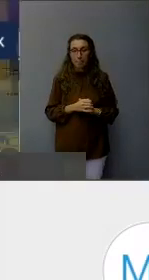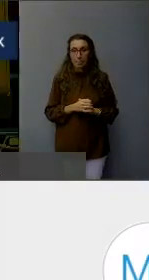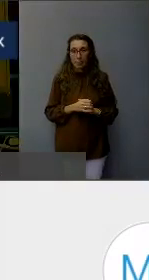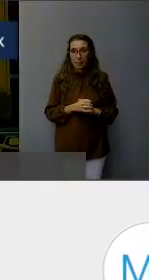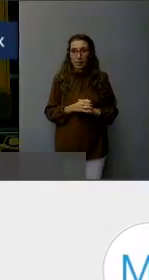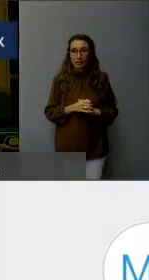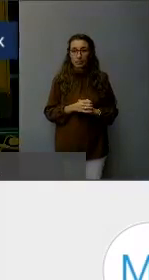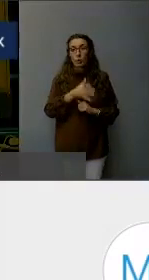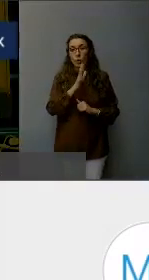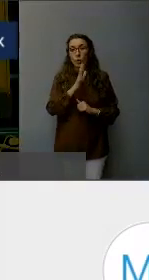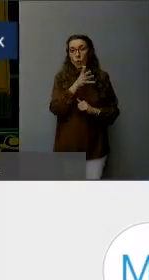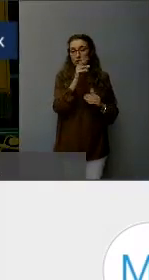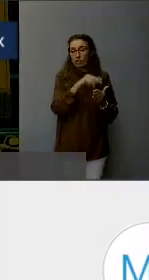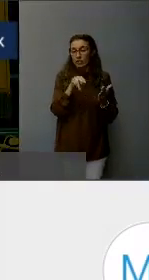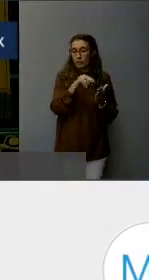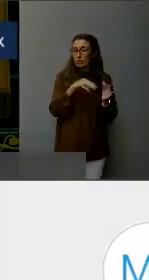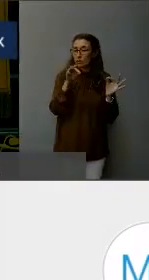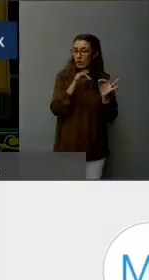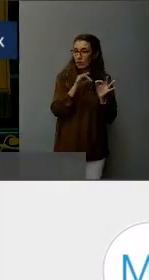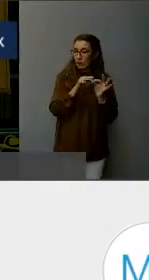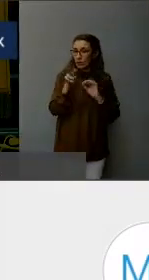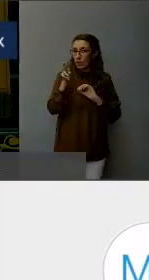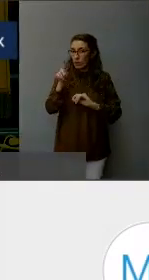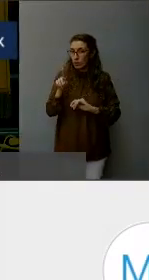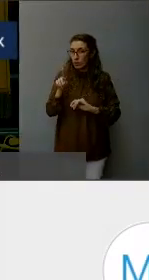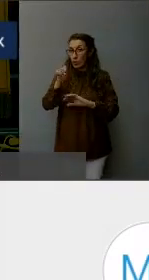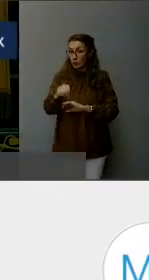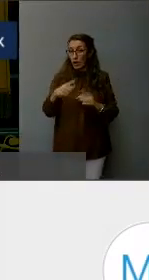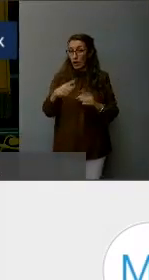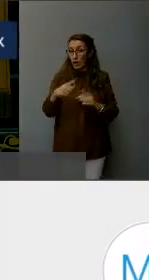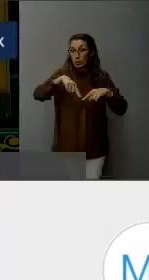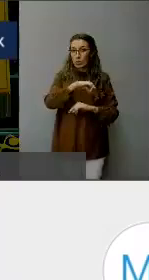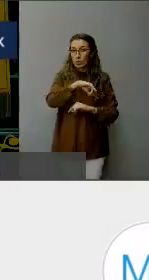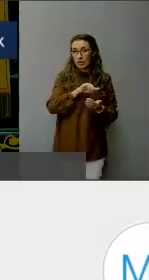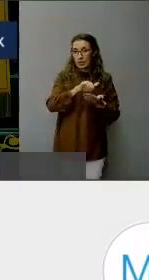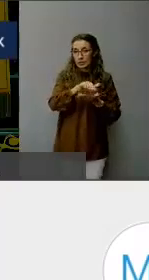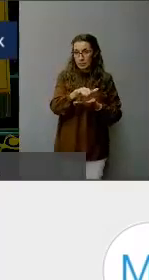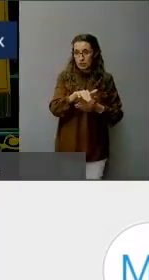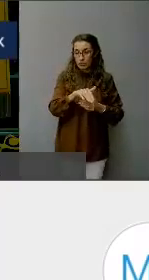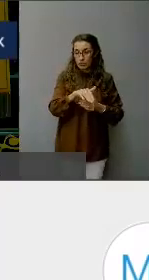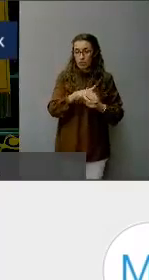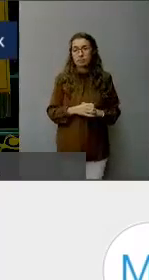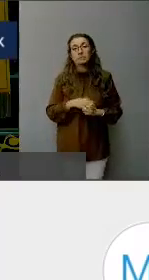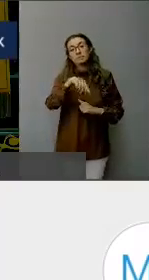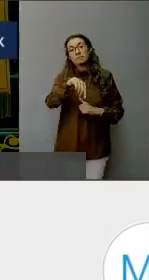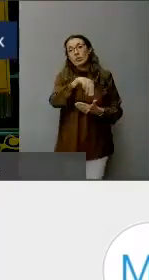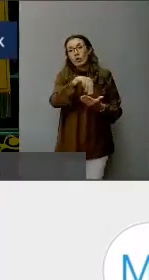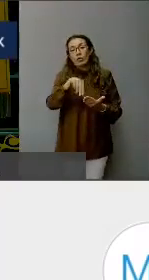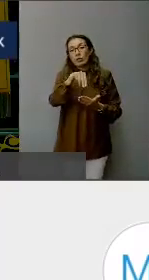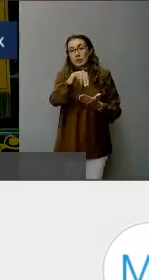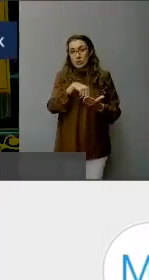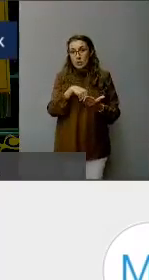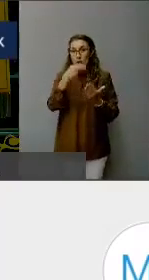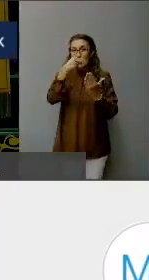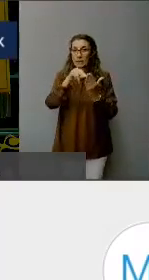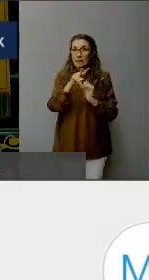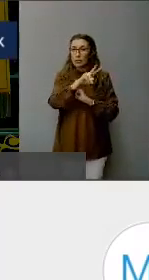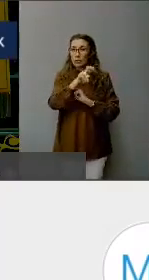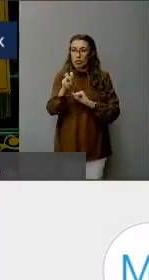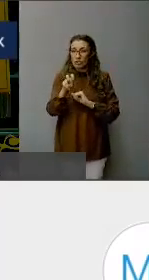15 voti favorevoli 21 comunale respinge ancora in votazione il numero